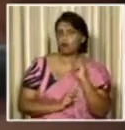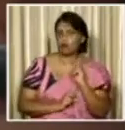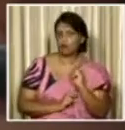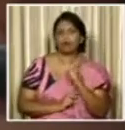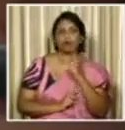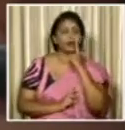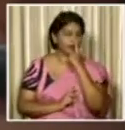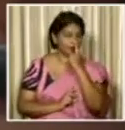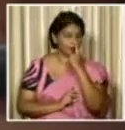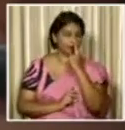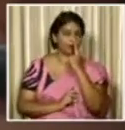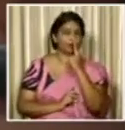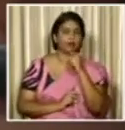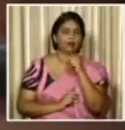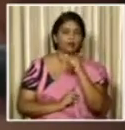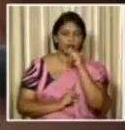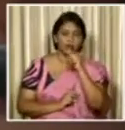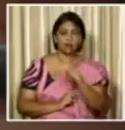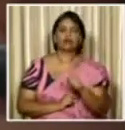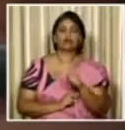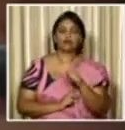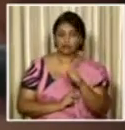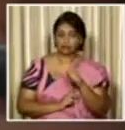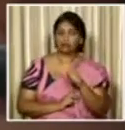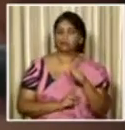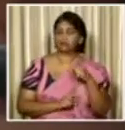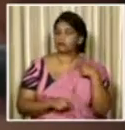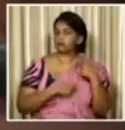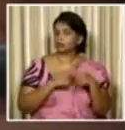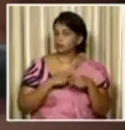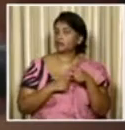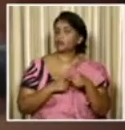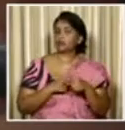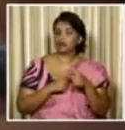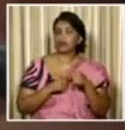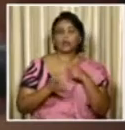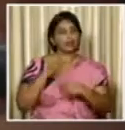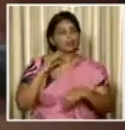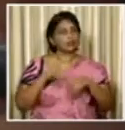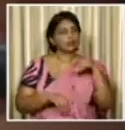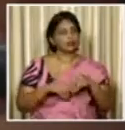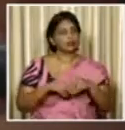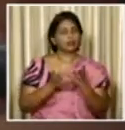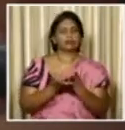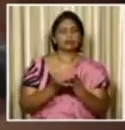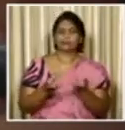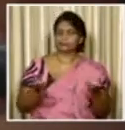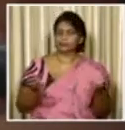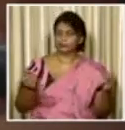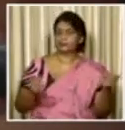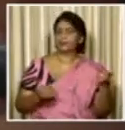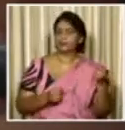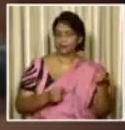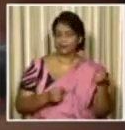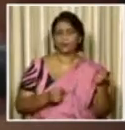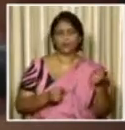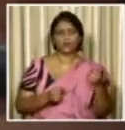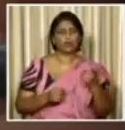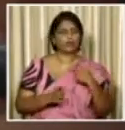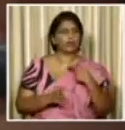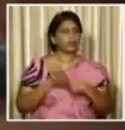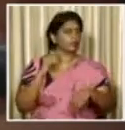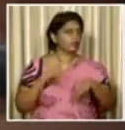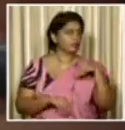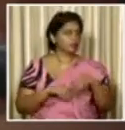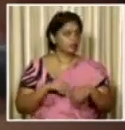එකක් මේක යාපාගේ දියවීමක් විතරක් නෙවෙයි අපේ රටේ දේශපාලනයේ දියවීමක් විතර තිබෙනවා. අපේ රටේ